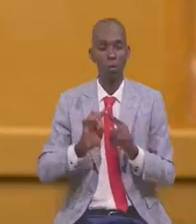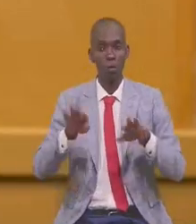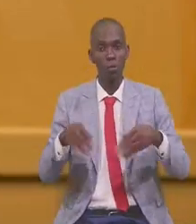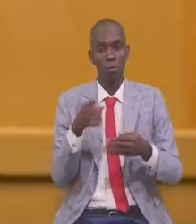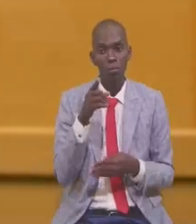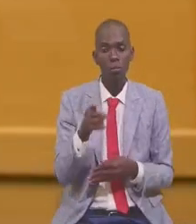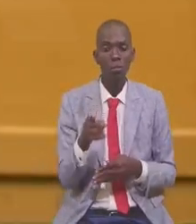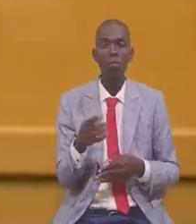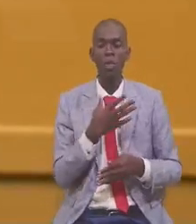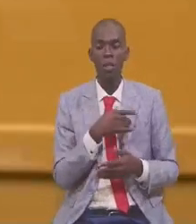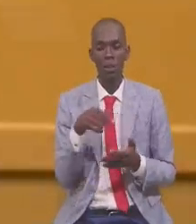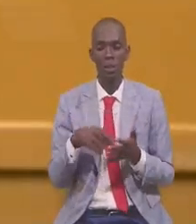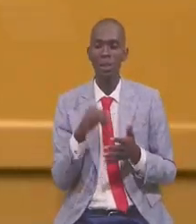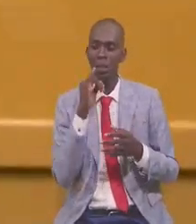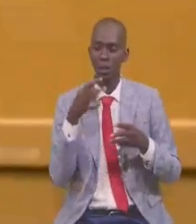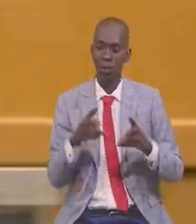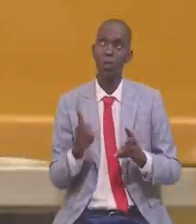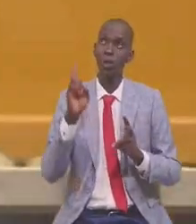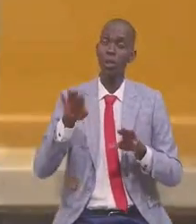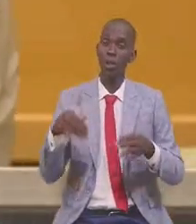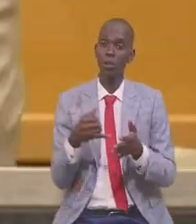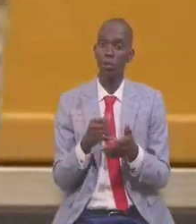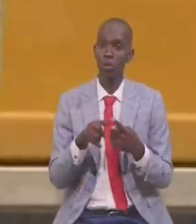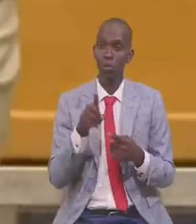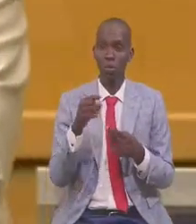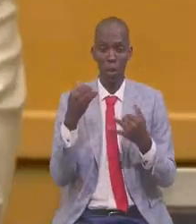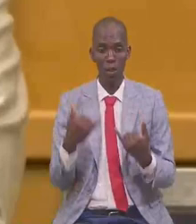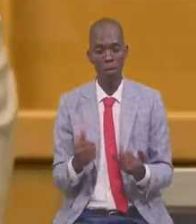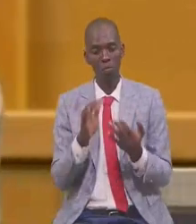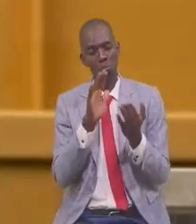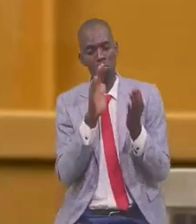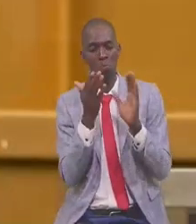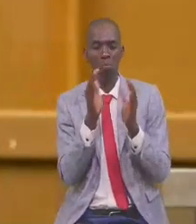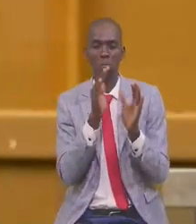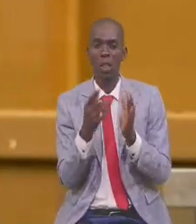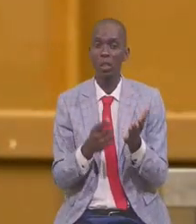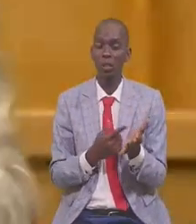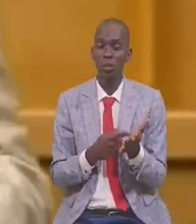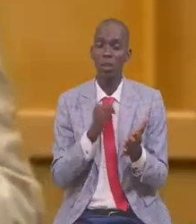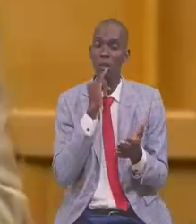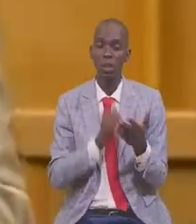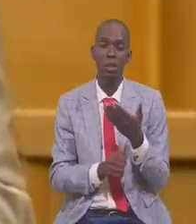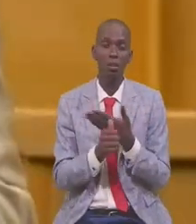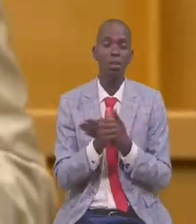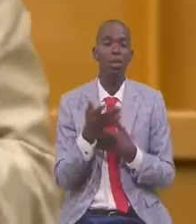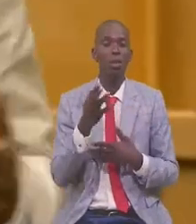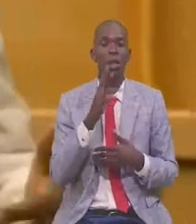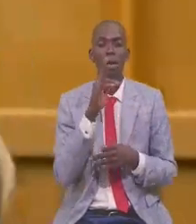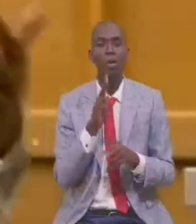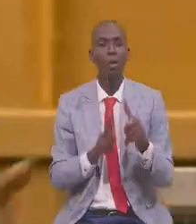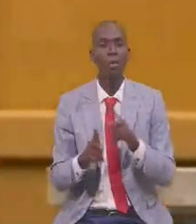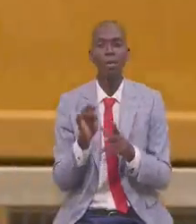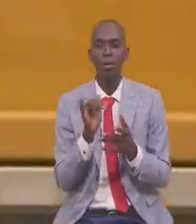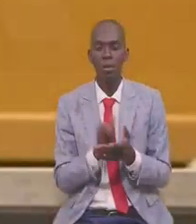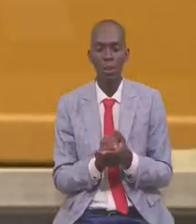dont il donne, la comparaison est parfois dangereuse. Il y a des gens qui limitent ce